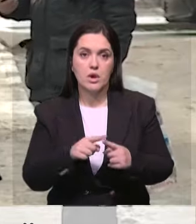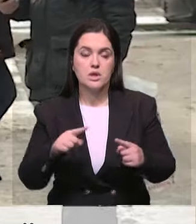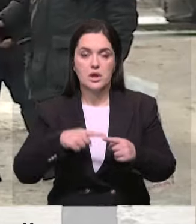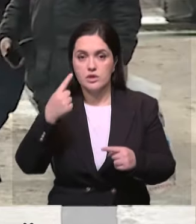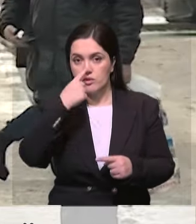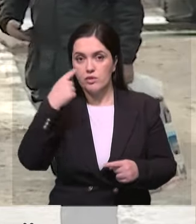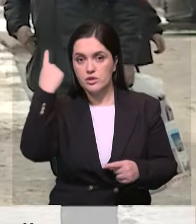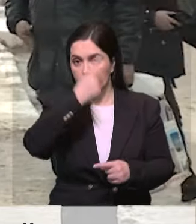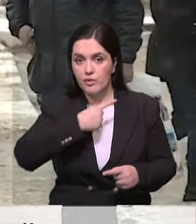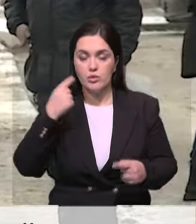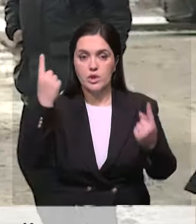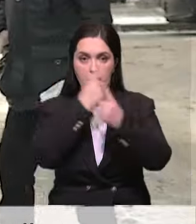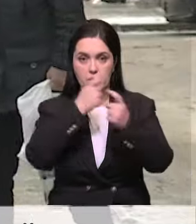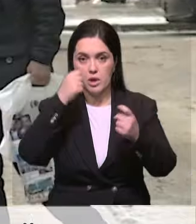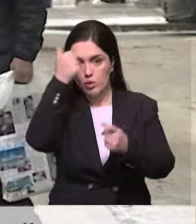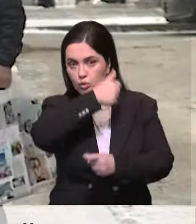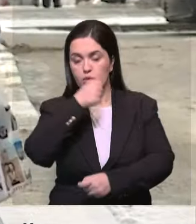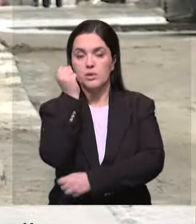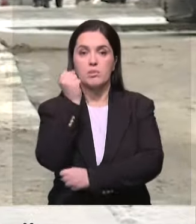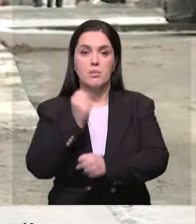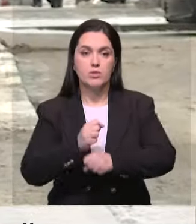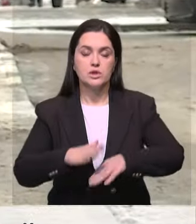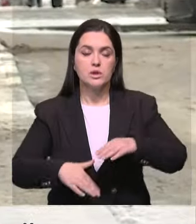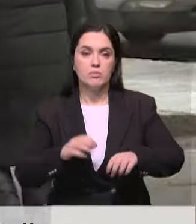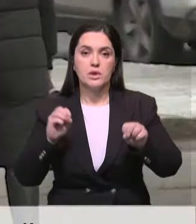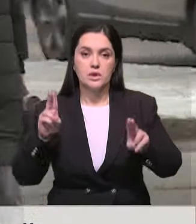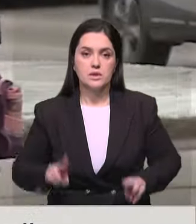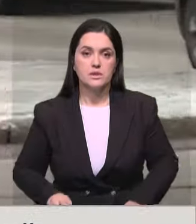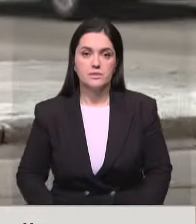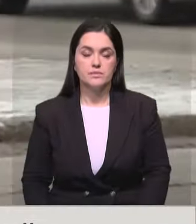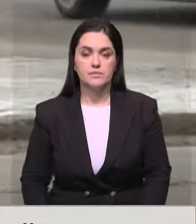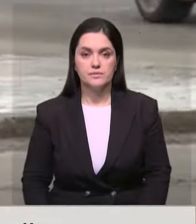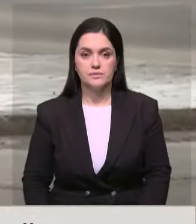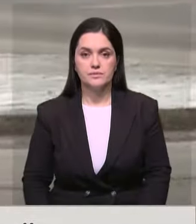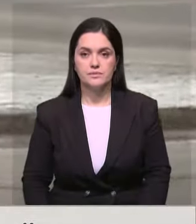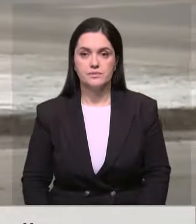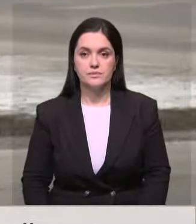в течение всего следующего года, объявлено годом рабочих профессий.